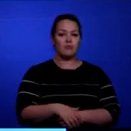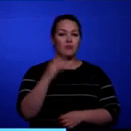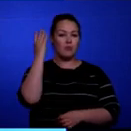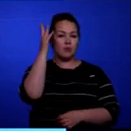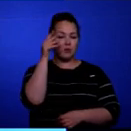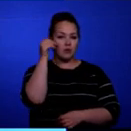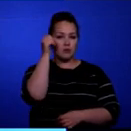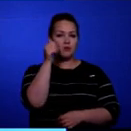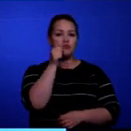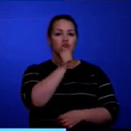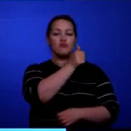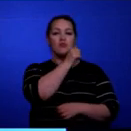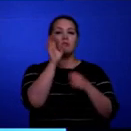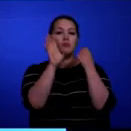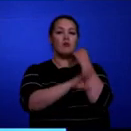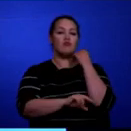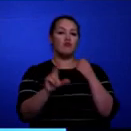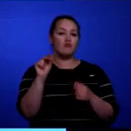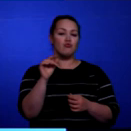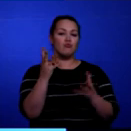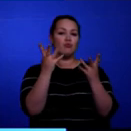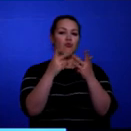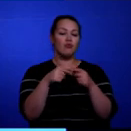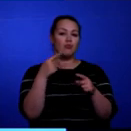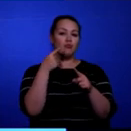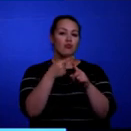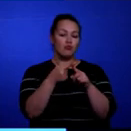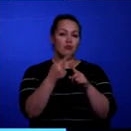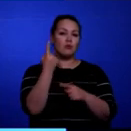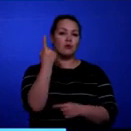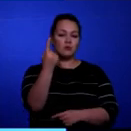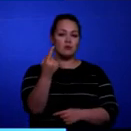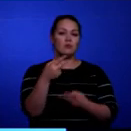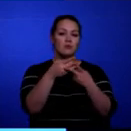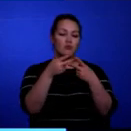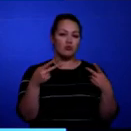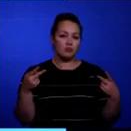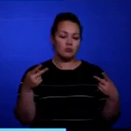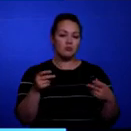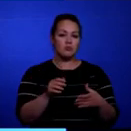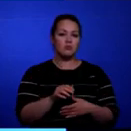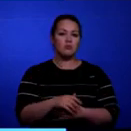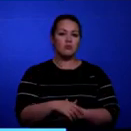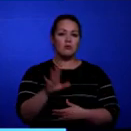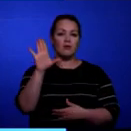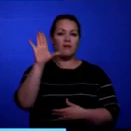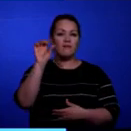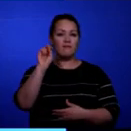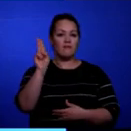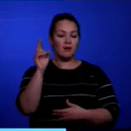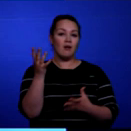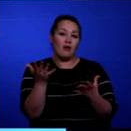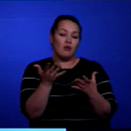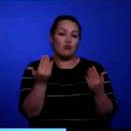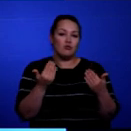последние цифры и смотрю на количество цифр прибавляю единицу получаю век в котором мы с вами